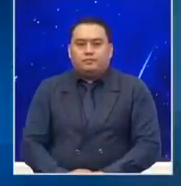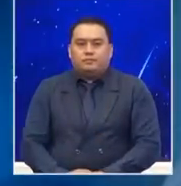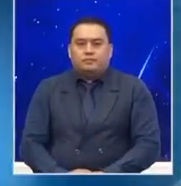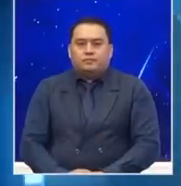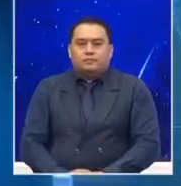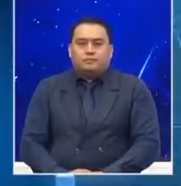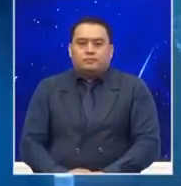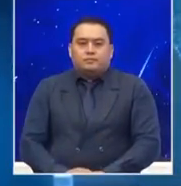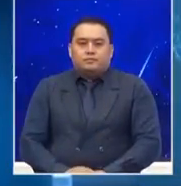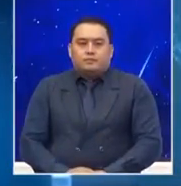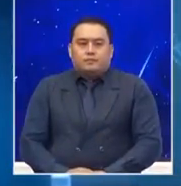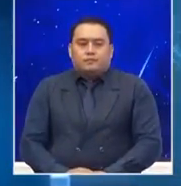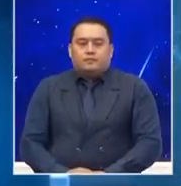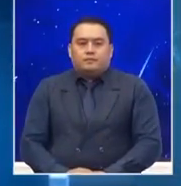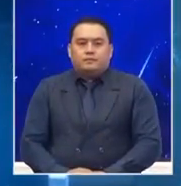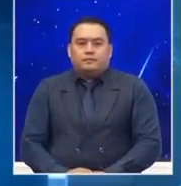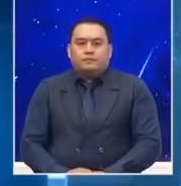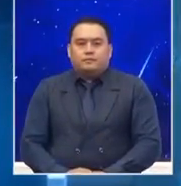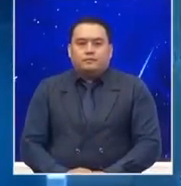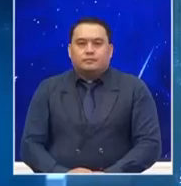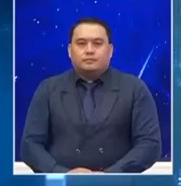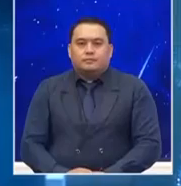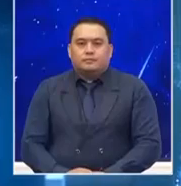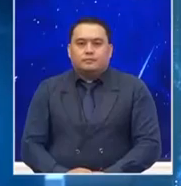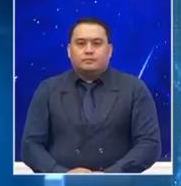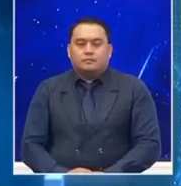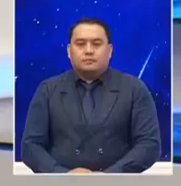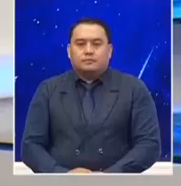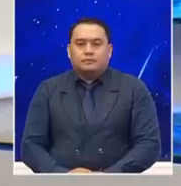Гүлжанат Мақұлжанова, Жасұлан Шымкенже, Жетісу телеарнасы.